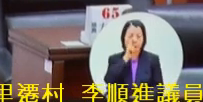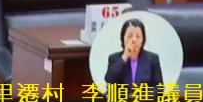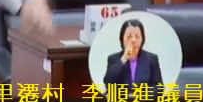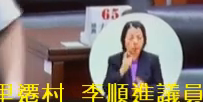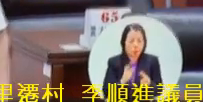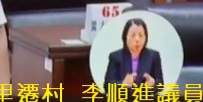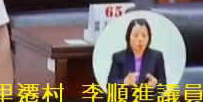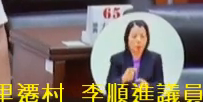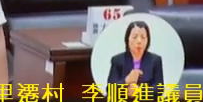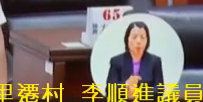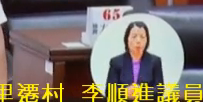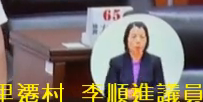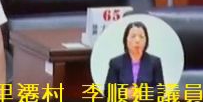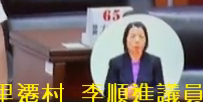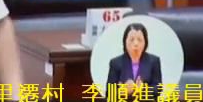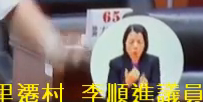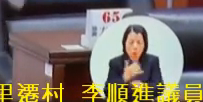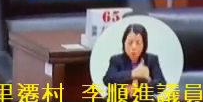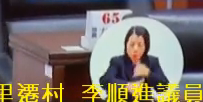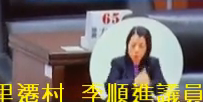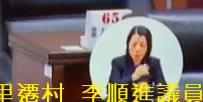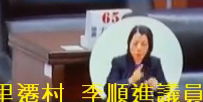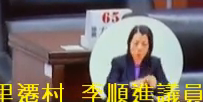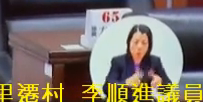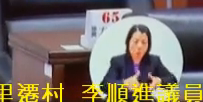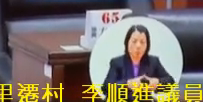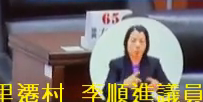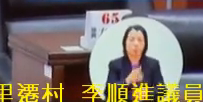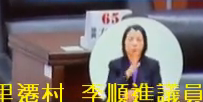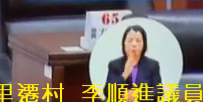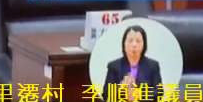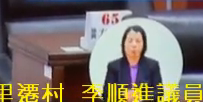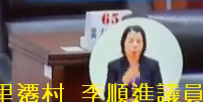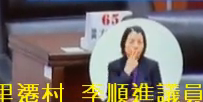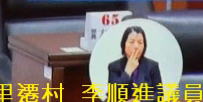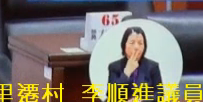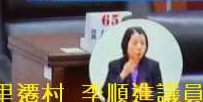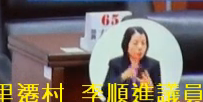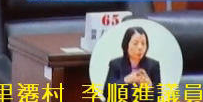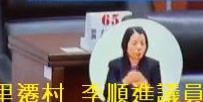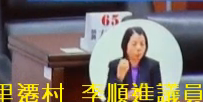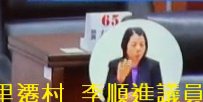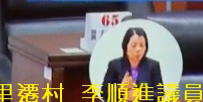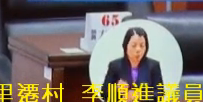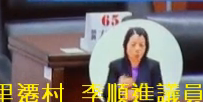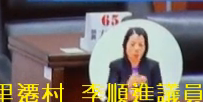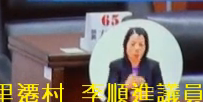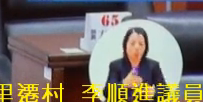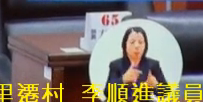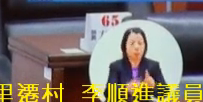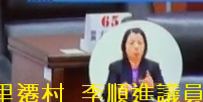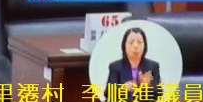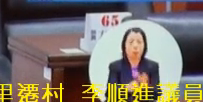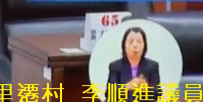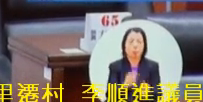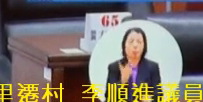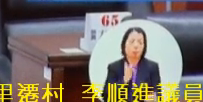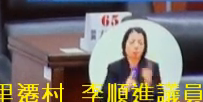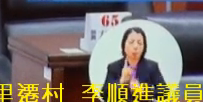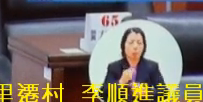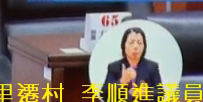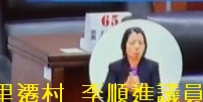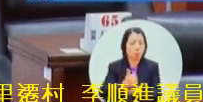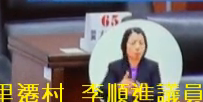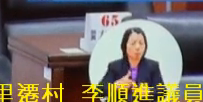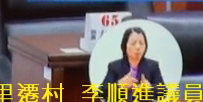队都知道，生活中心呐哈，也就是所谓的亚洲新湾区，尤其音乐中心、自贸区。还有我